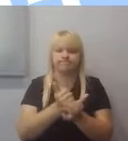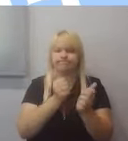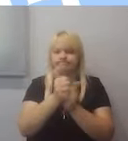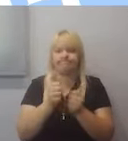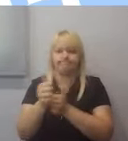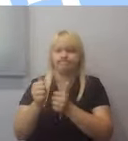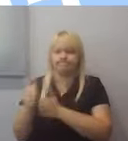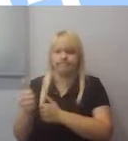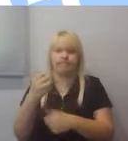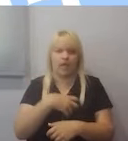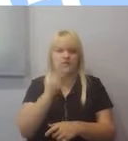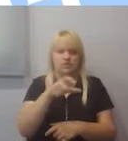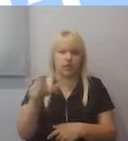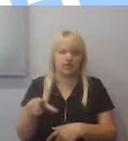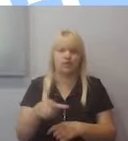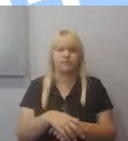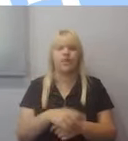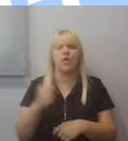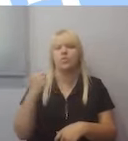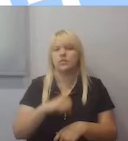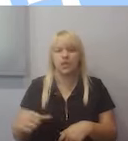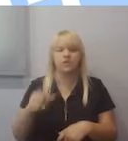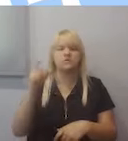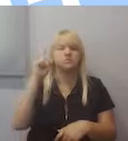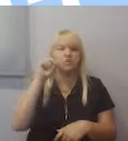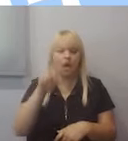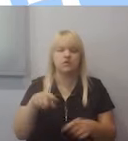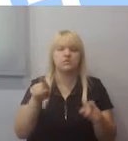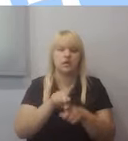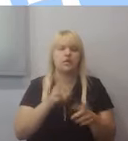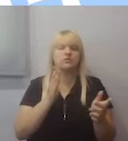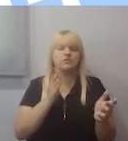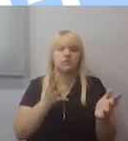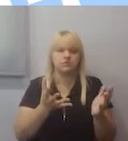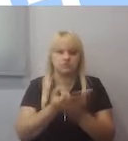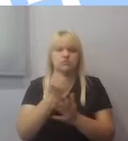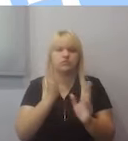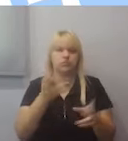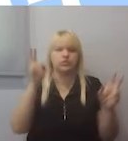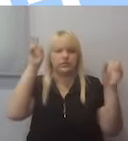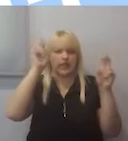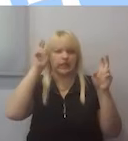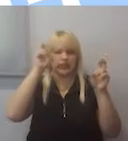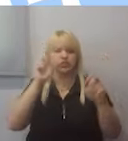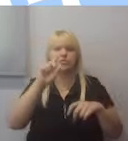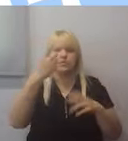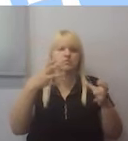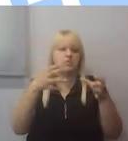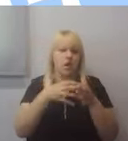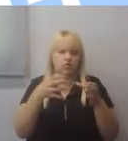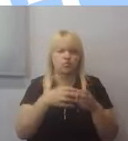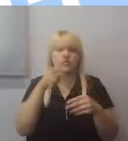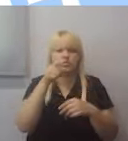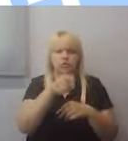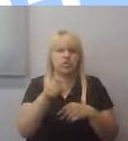dienesta pārziņā noteikti nonāks tātad tie kas ir zaķīši pirmā grupa tie pacienti kuriem ir